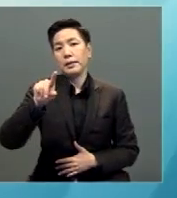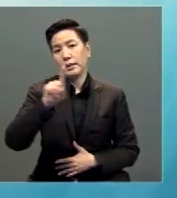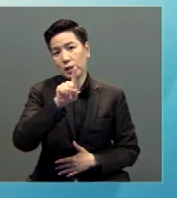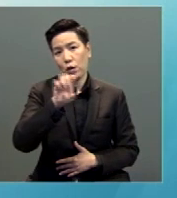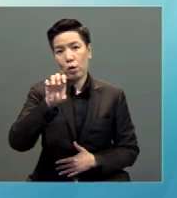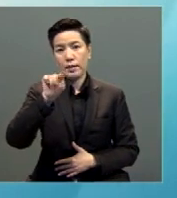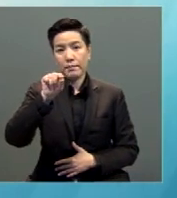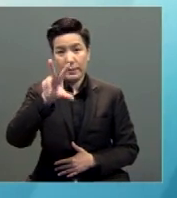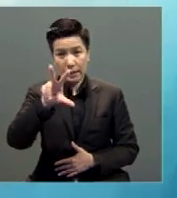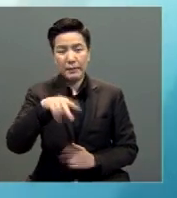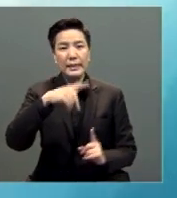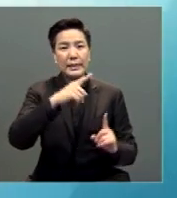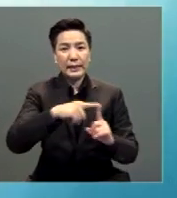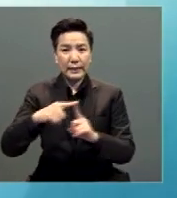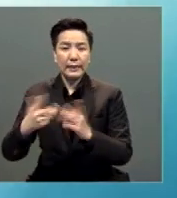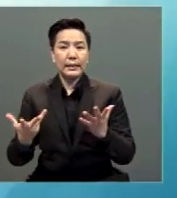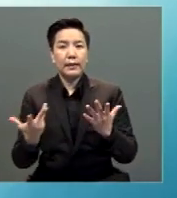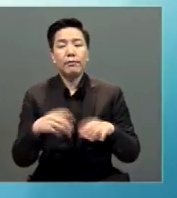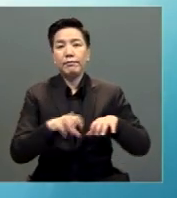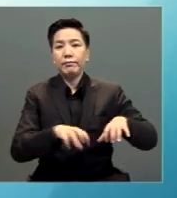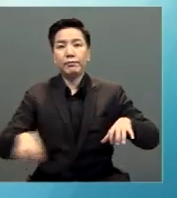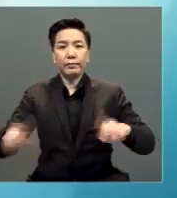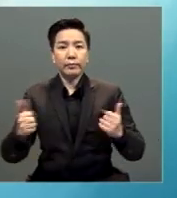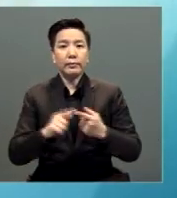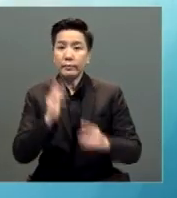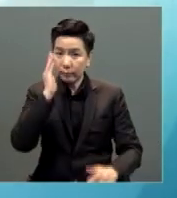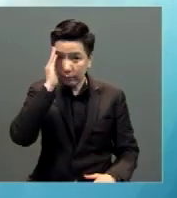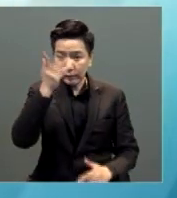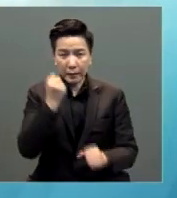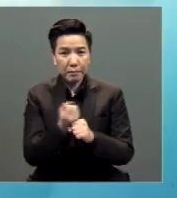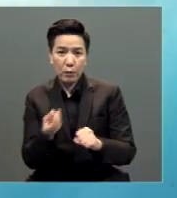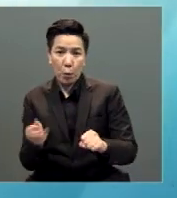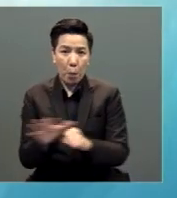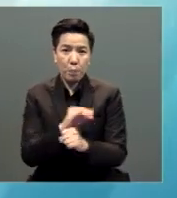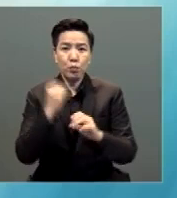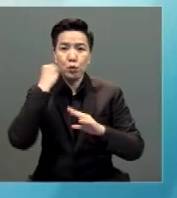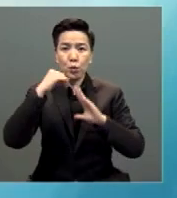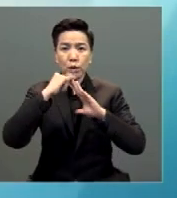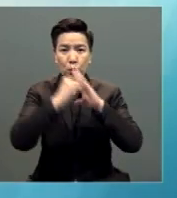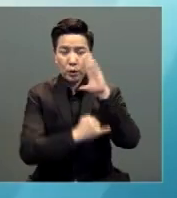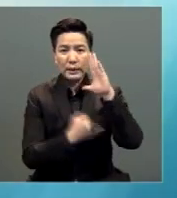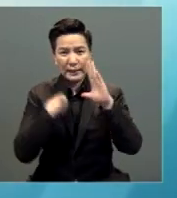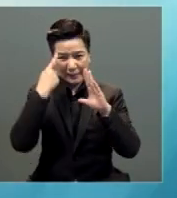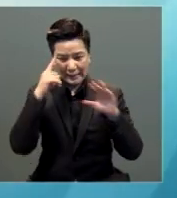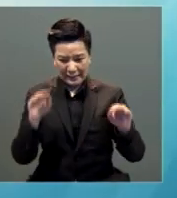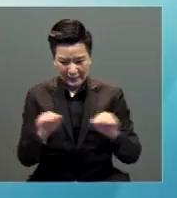123ที่123แห่งนะครับแล้วก็ต่อไปก็จะครบให้ทุกจังหวัดให้ได้นะครับภายในระยะเวลาอันสั้น